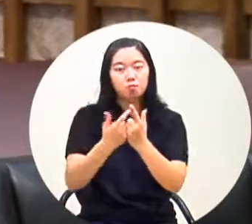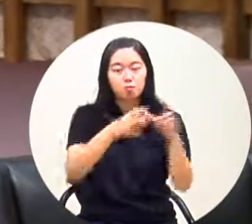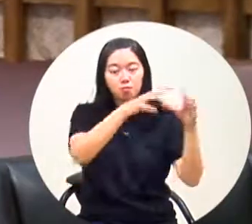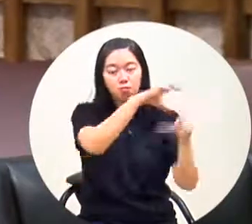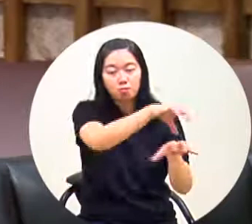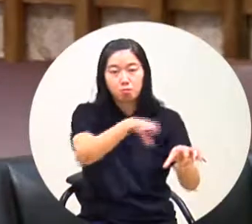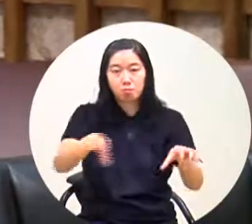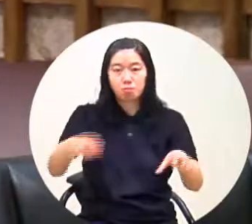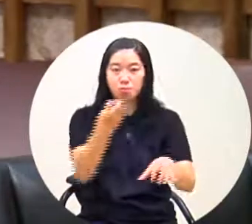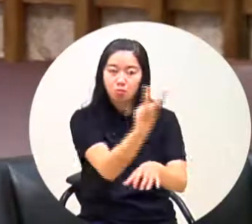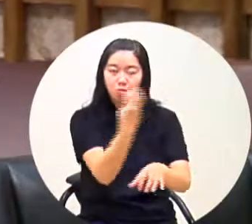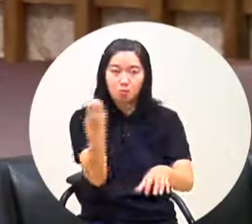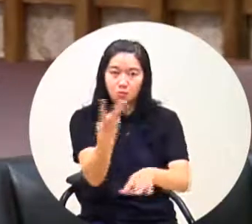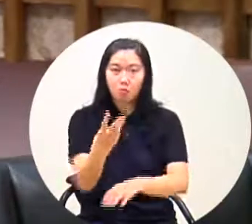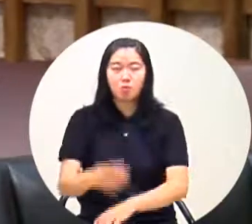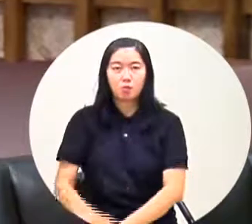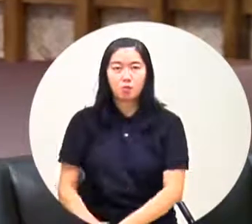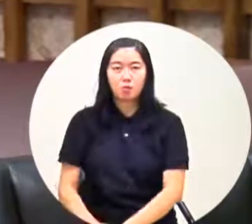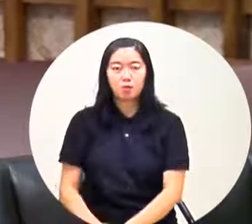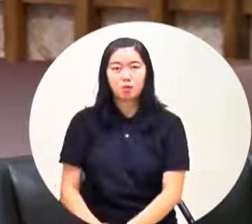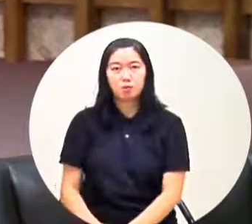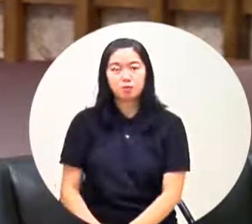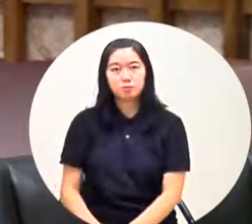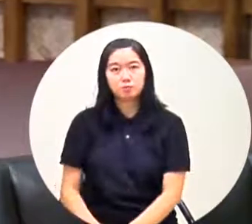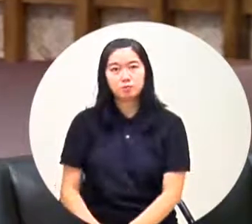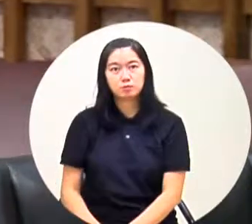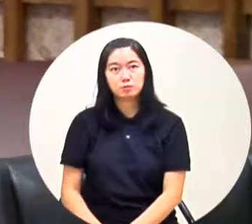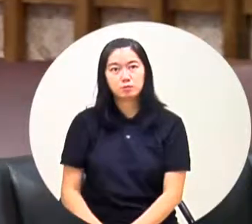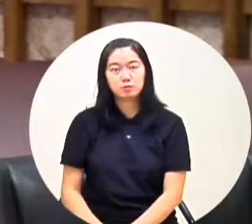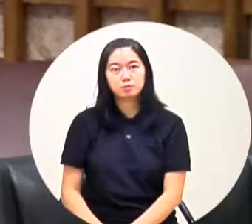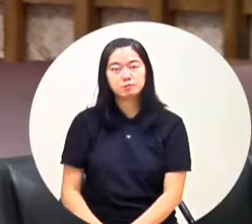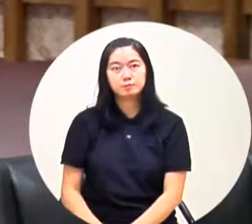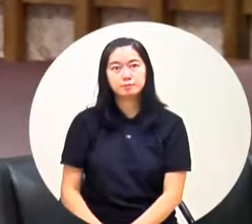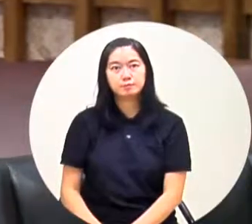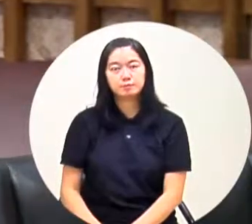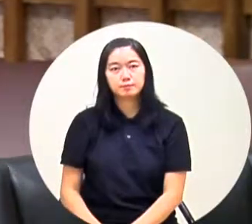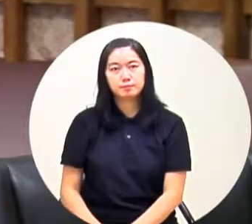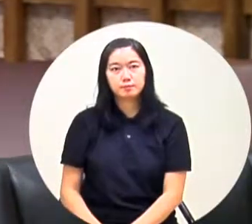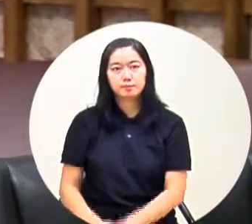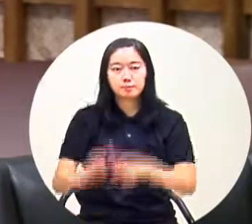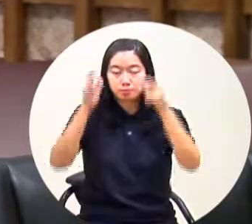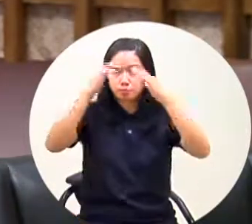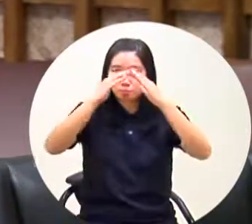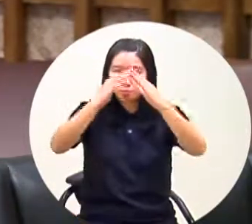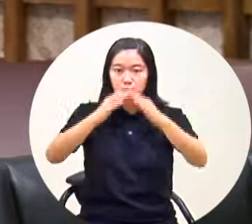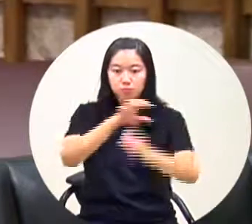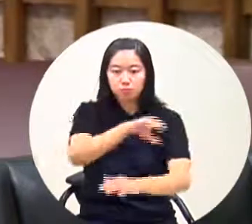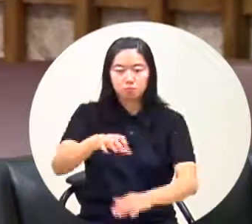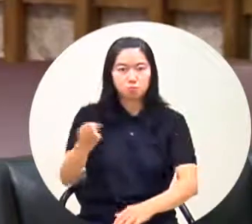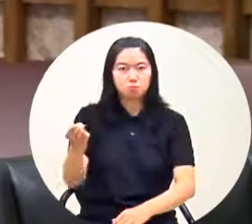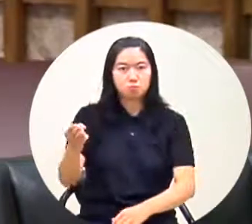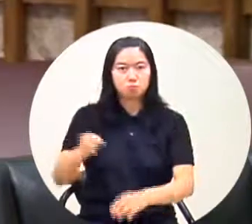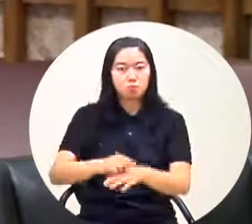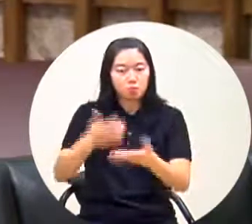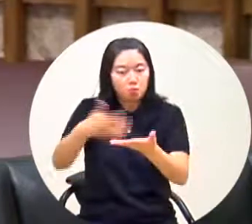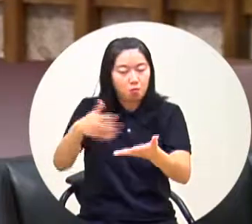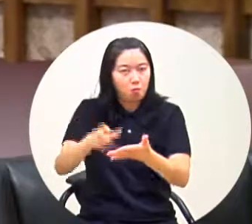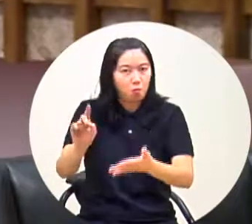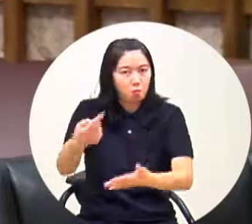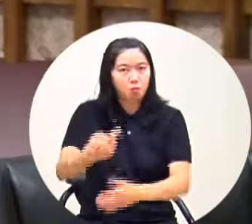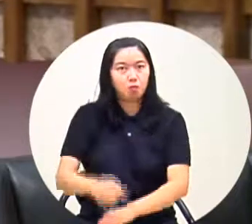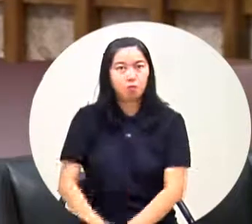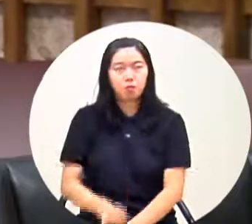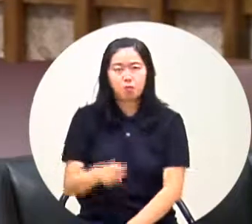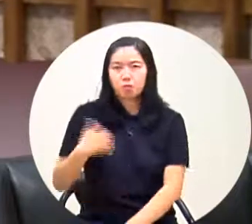市啊无分化炉嘛吼，啊所以啊会使讲高雄市算上济啦。啊我是唔知影讲安尼分化炉